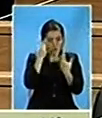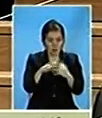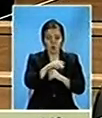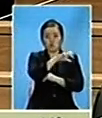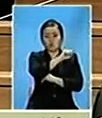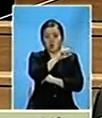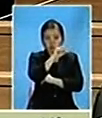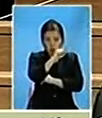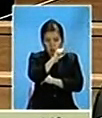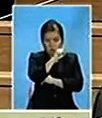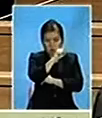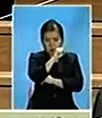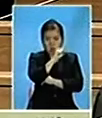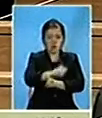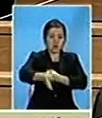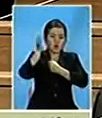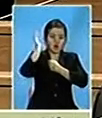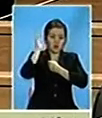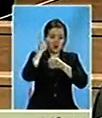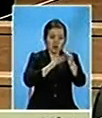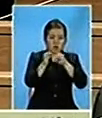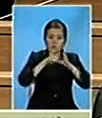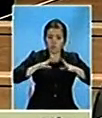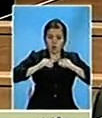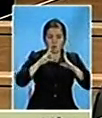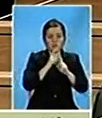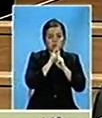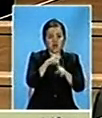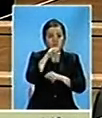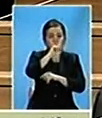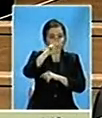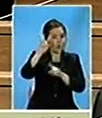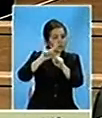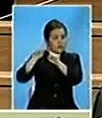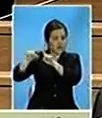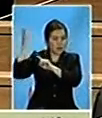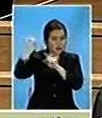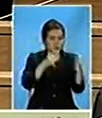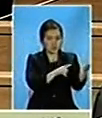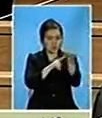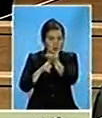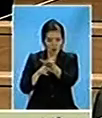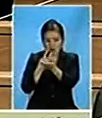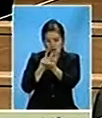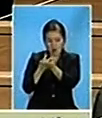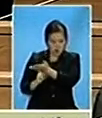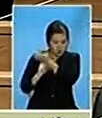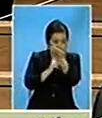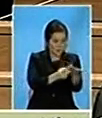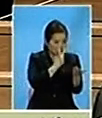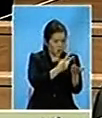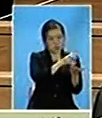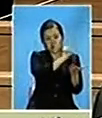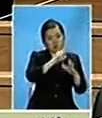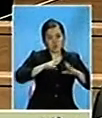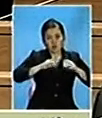รก็อภิปรายไม่เห็นด้วยกับสมาชิกวุฒิสภาในหลายเรื่องหลายประเด็นนะครับและหลายครั้งก็เป็นสิ่งซึ่